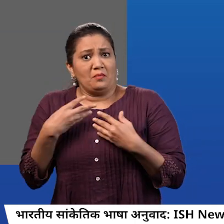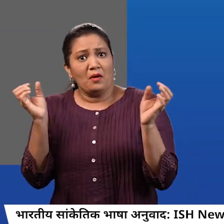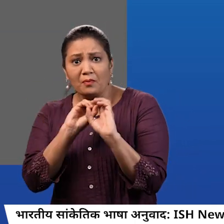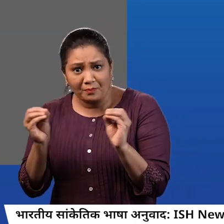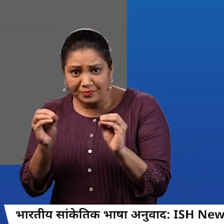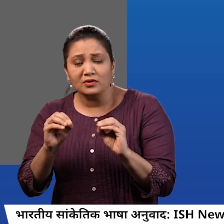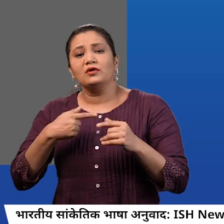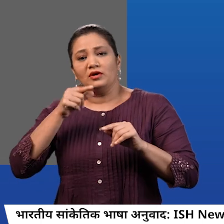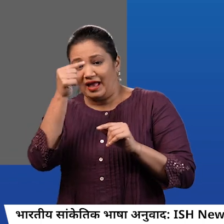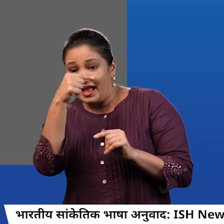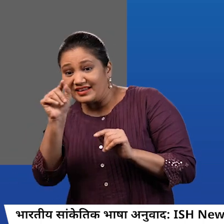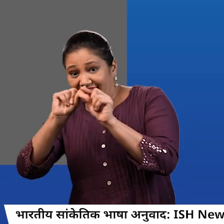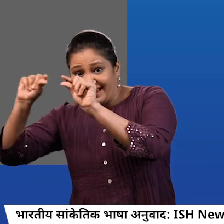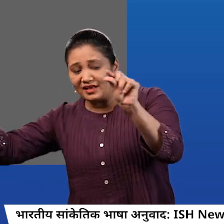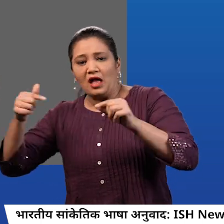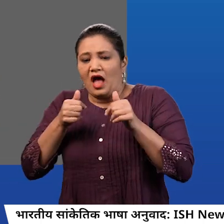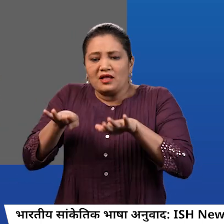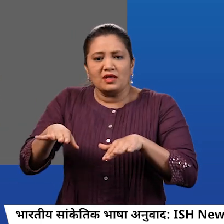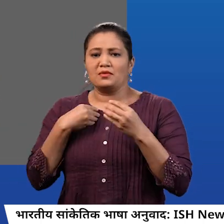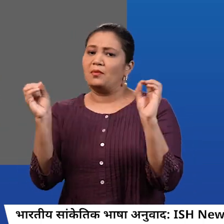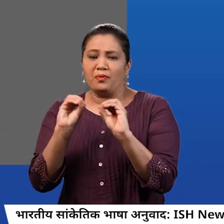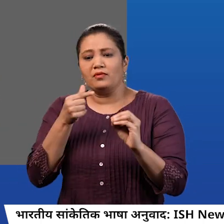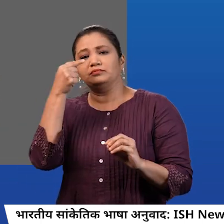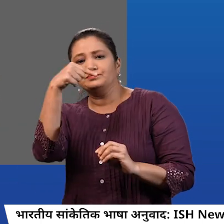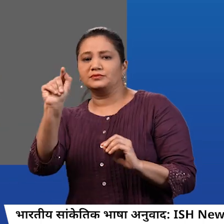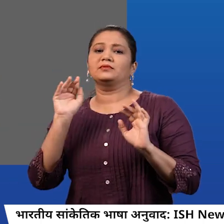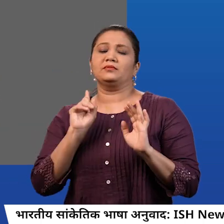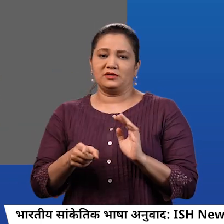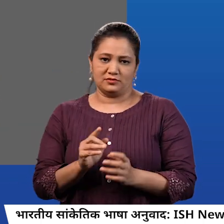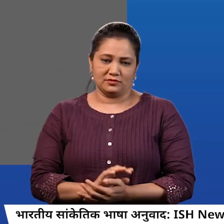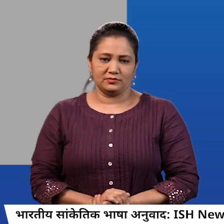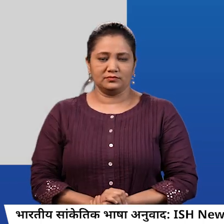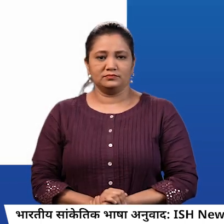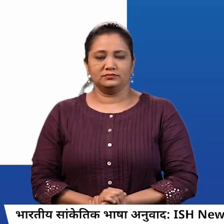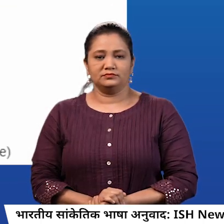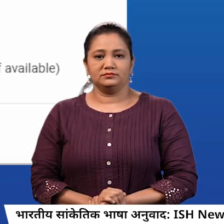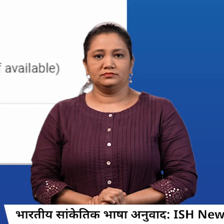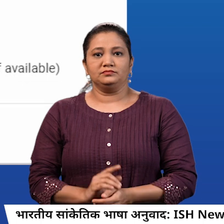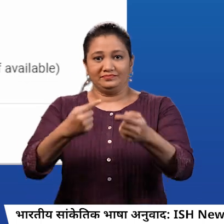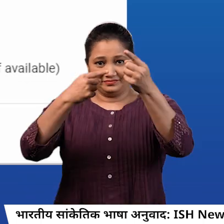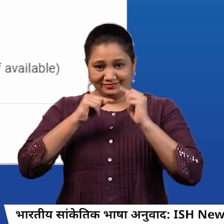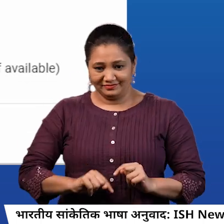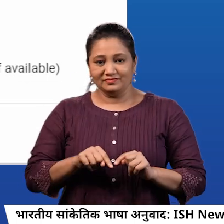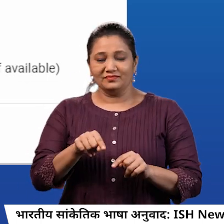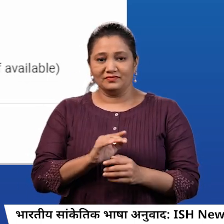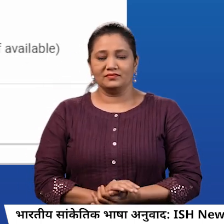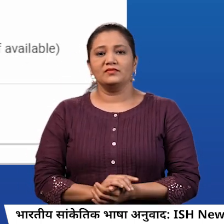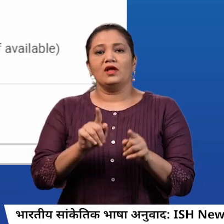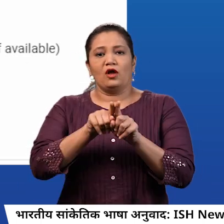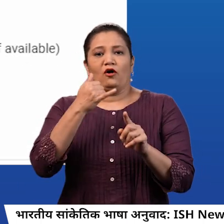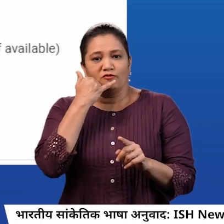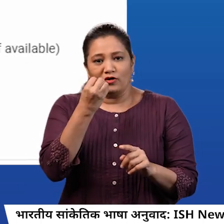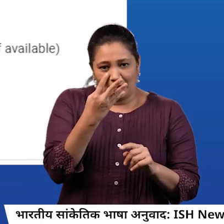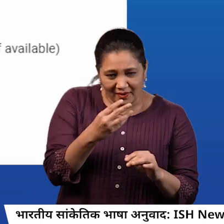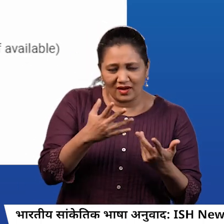आधार क्रमांक नसल्याने मी आधार क्रमांक देऊ शकत नाही हा पर्याय चिन्हांकित करायचा आहे. मग त्या पुढच्या रकान्यांमध्ये क्रमानं